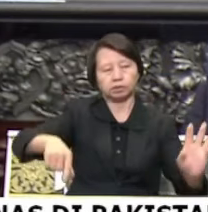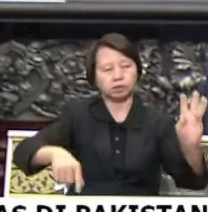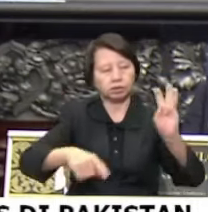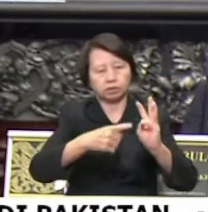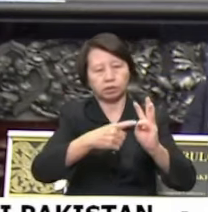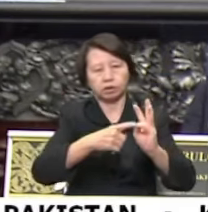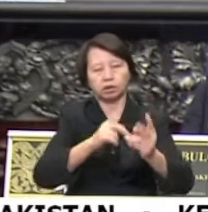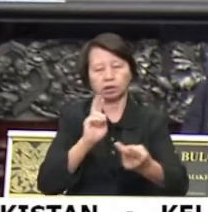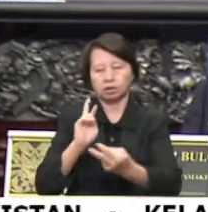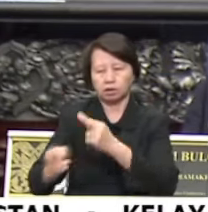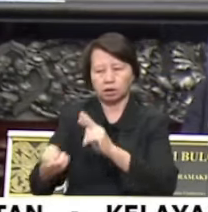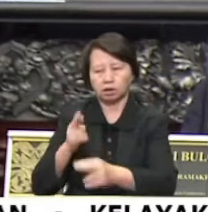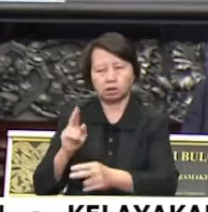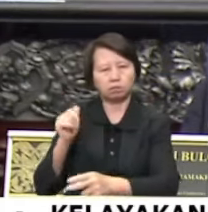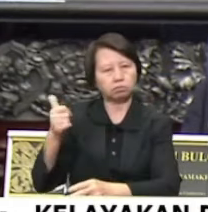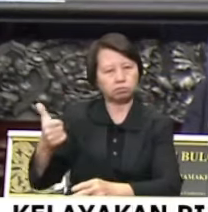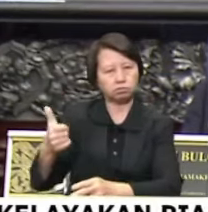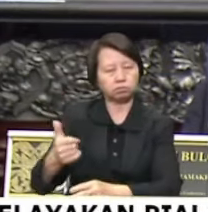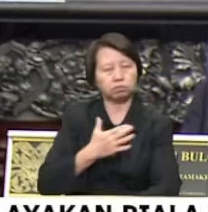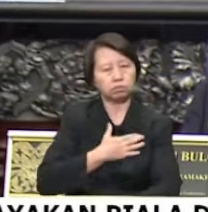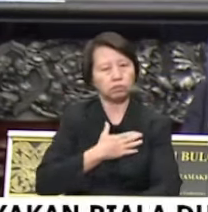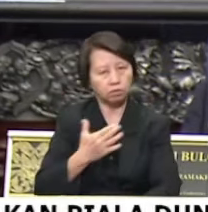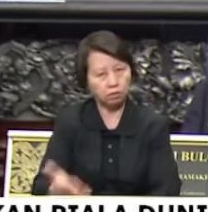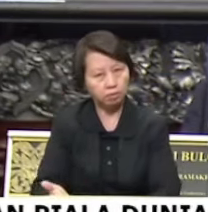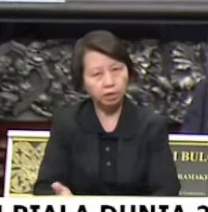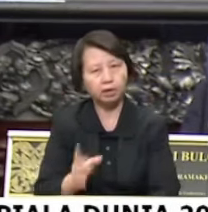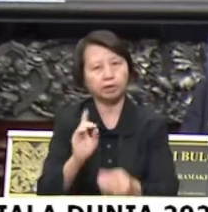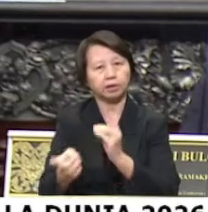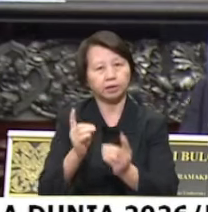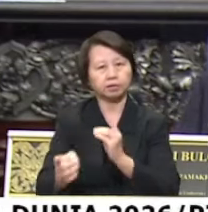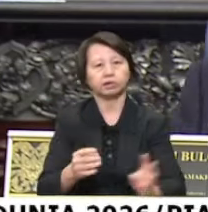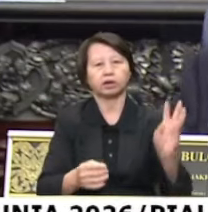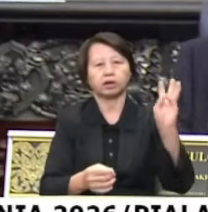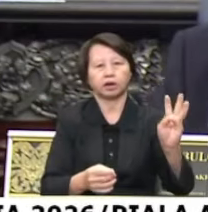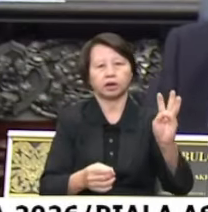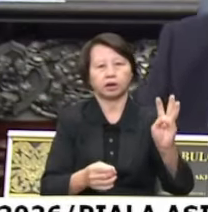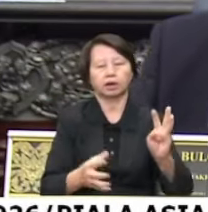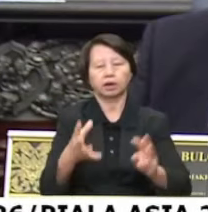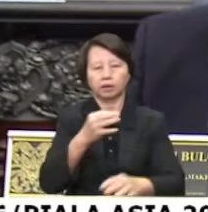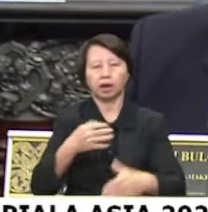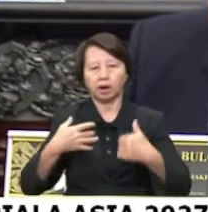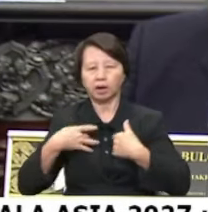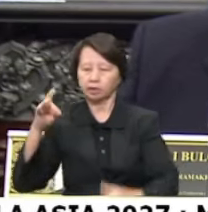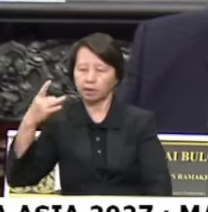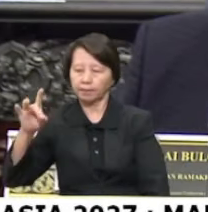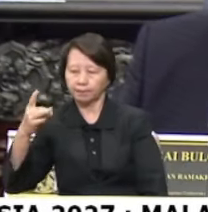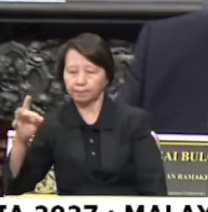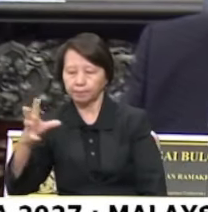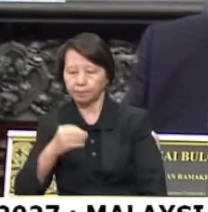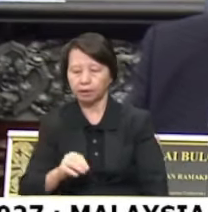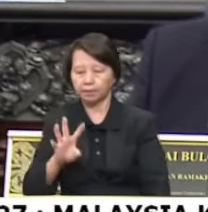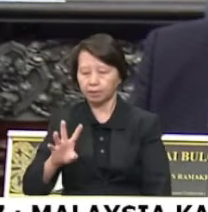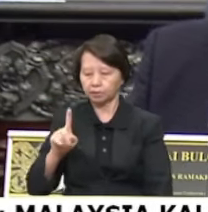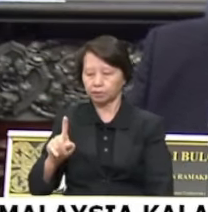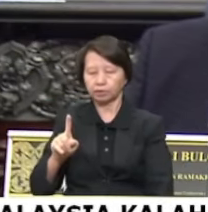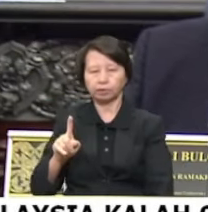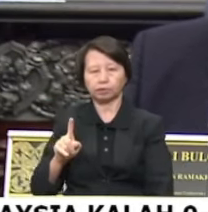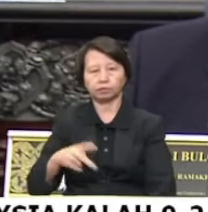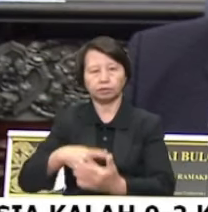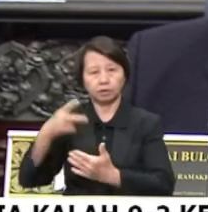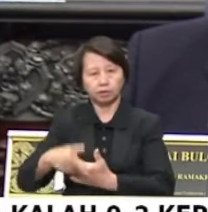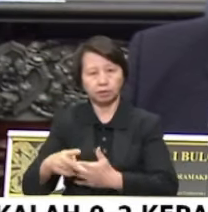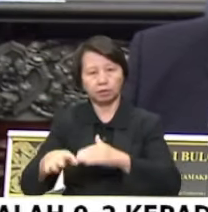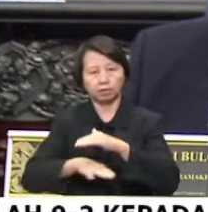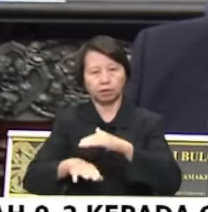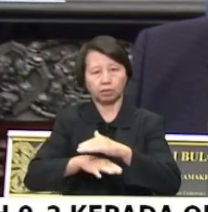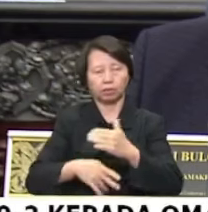rakan strategik yang committed. Dasar ini turut menggariskan 18 strategi dan 41 inisiatif di bawah pelan